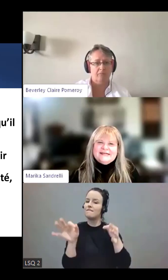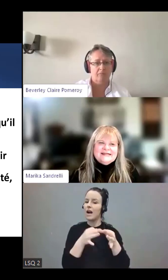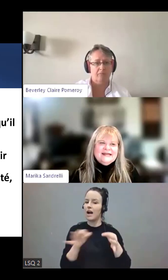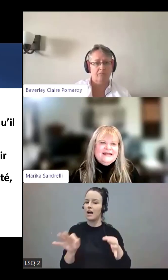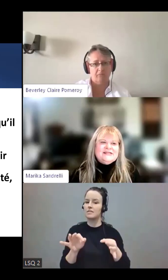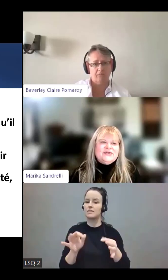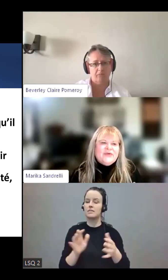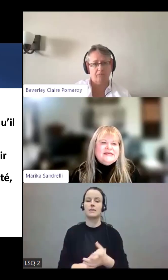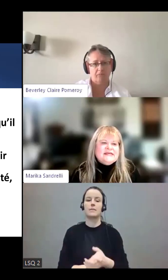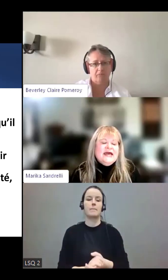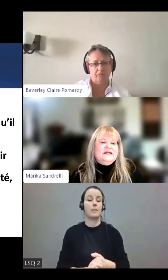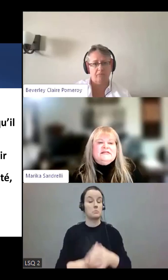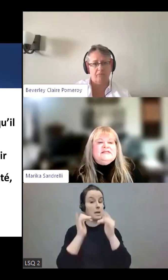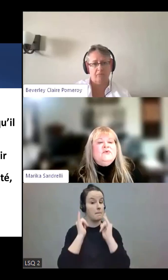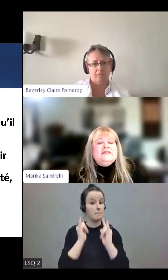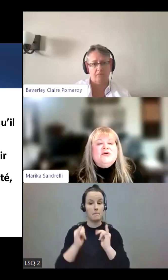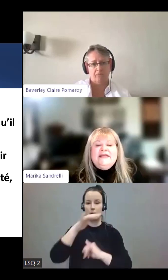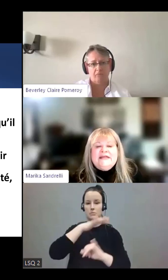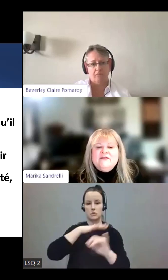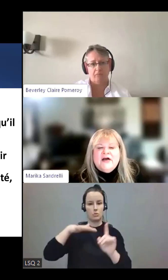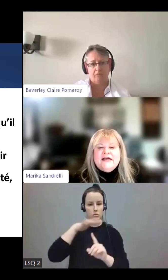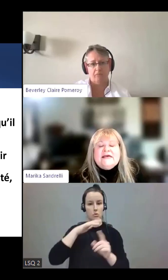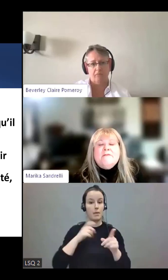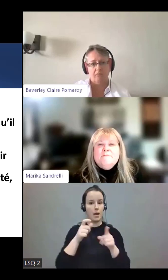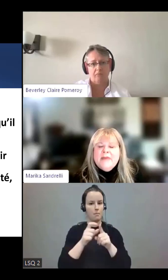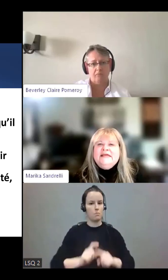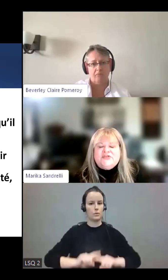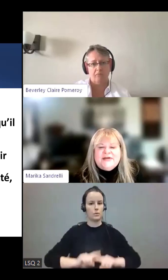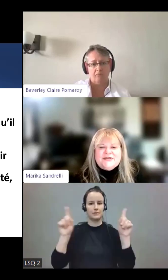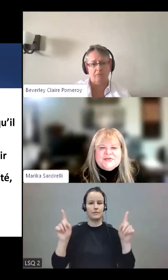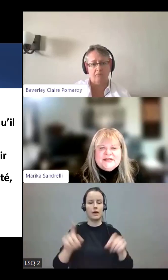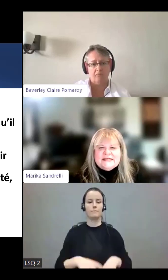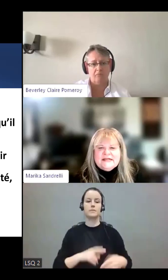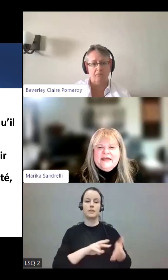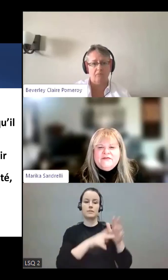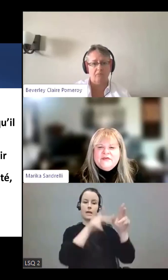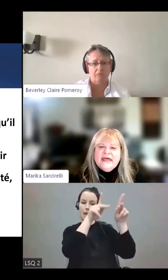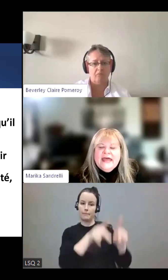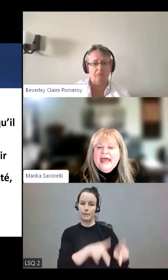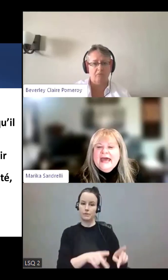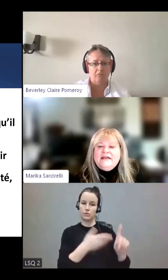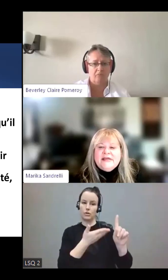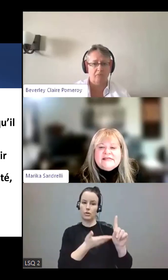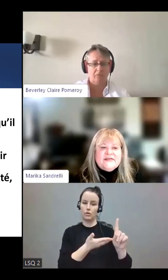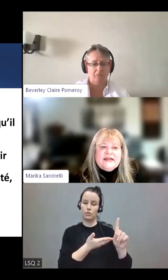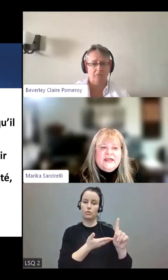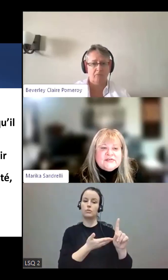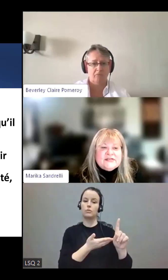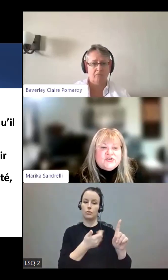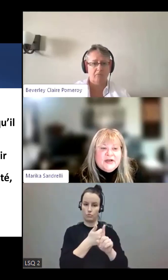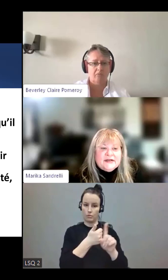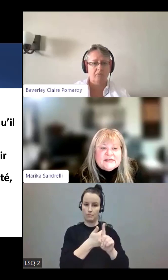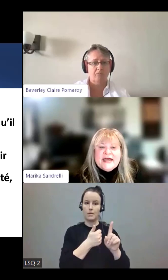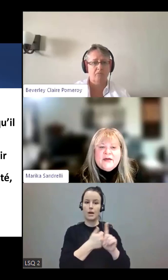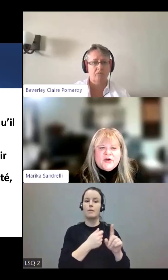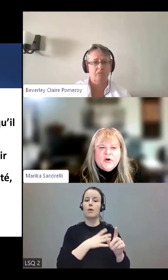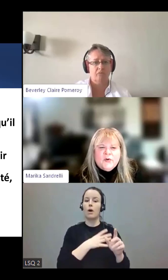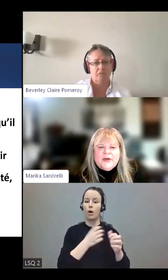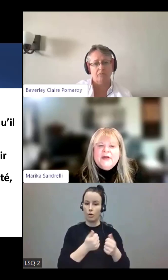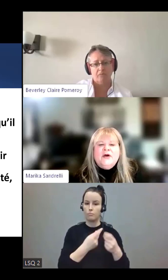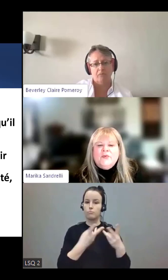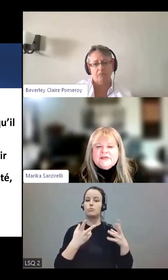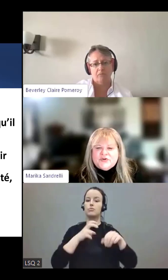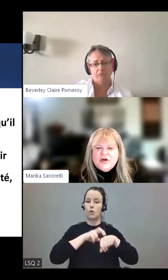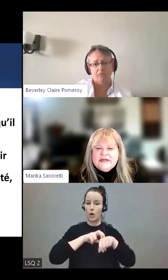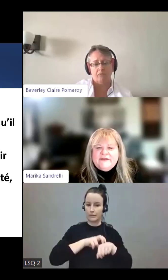tel, identifie plusieurs, donc relève de nombreux facteurs de stress dans sa vie et admet qu'il consomme des substances